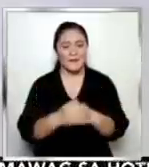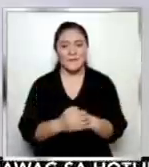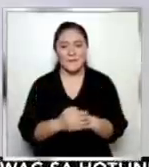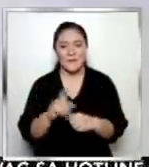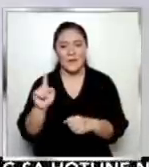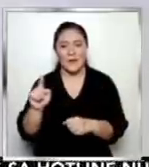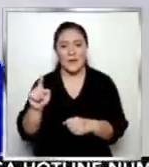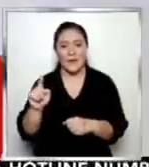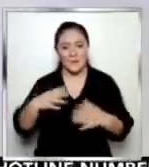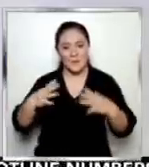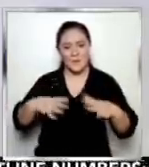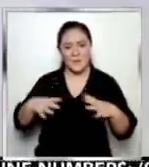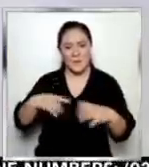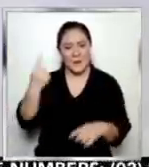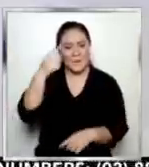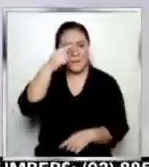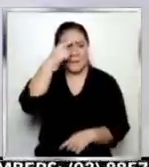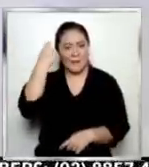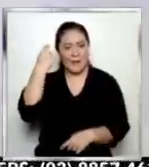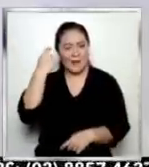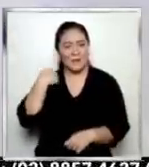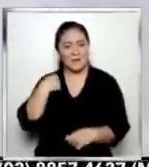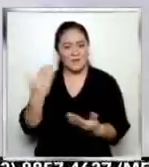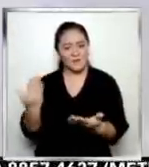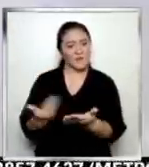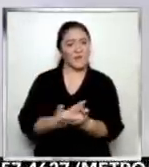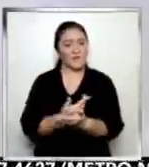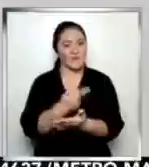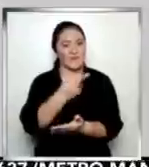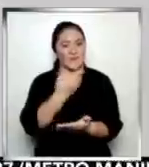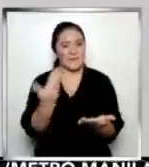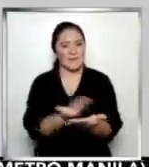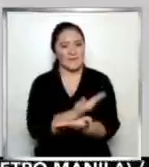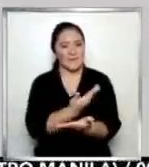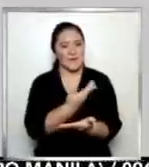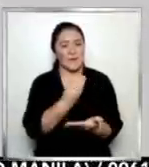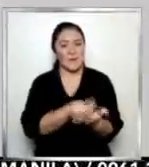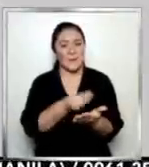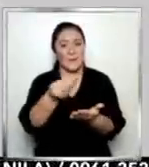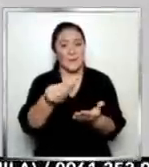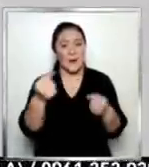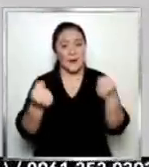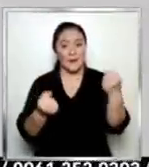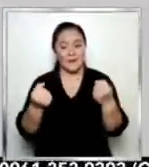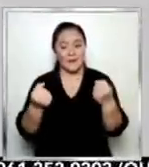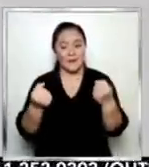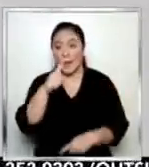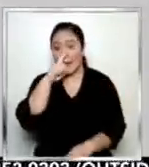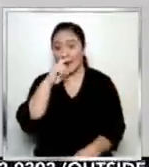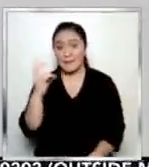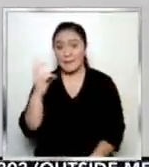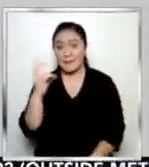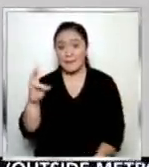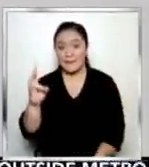primadonna star kasama ang kanyang bagong biling sports car. At the age of 17, ito na ang kanyang pangalawang